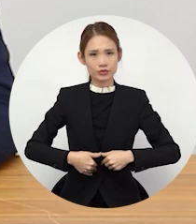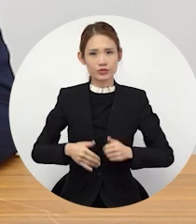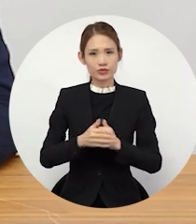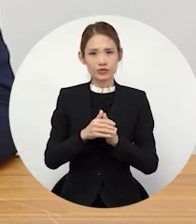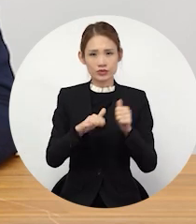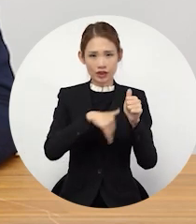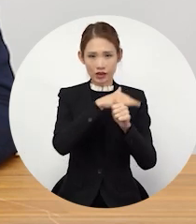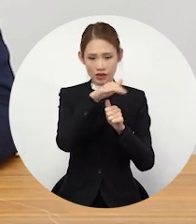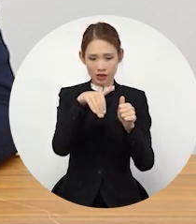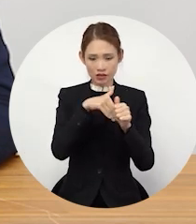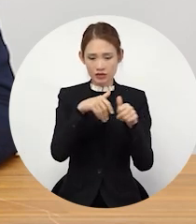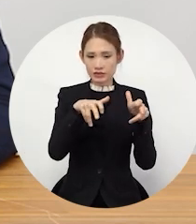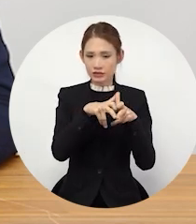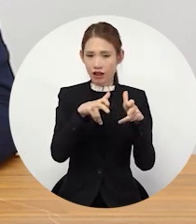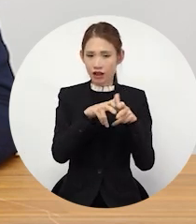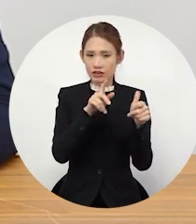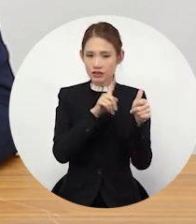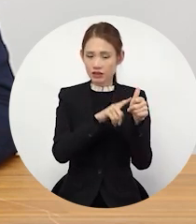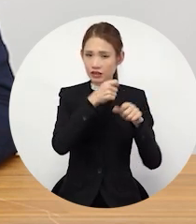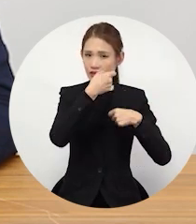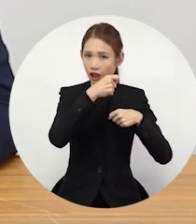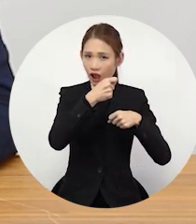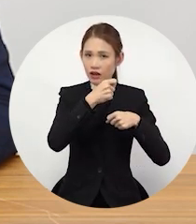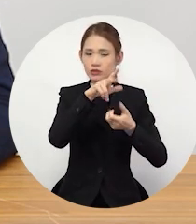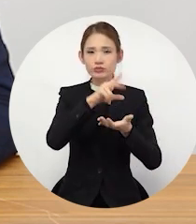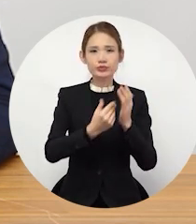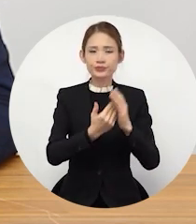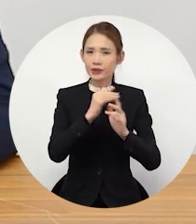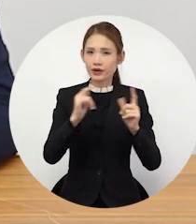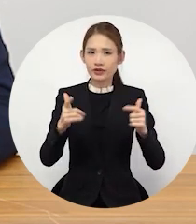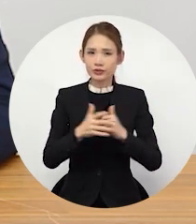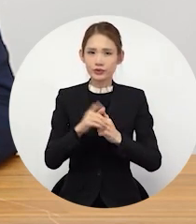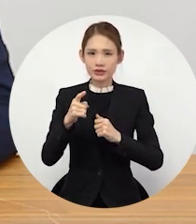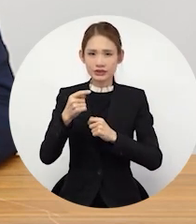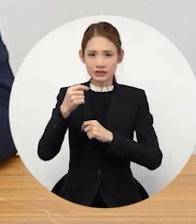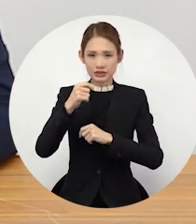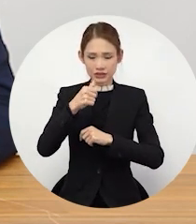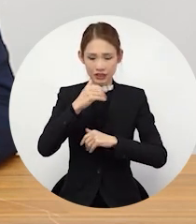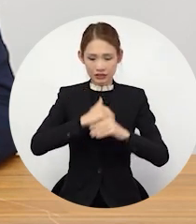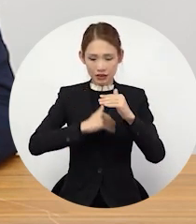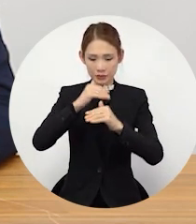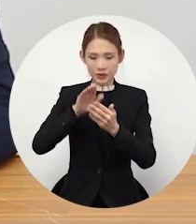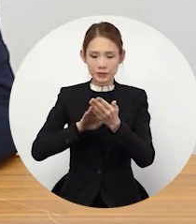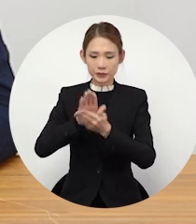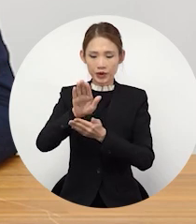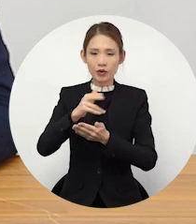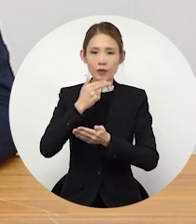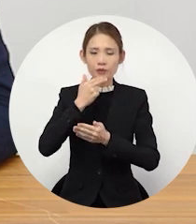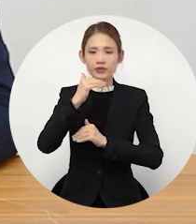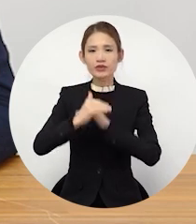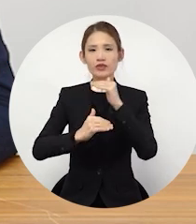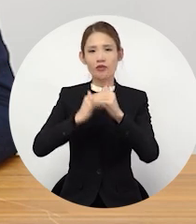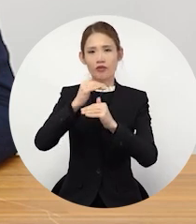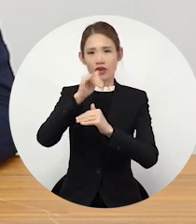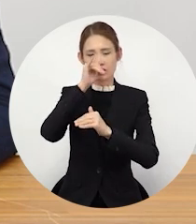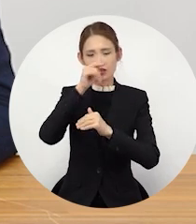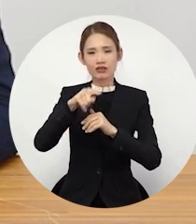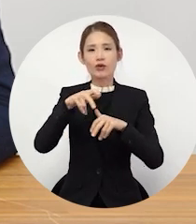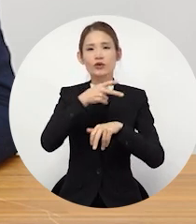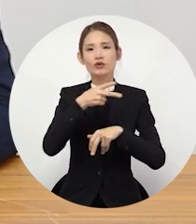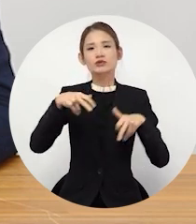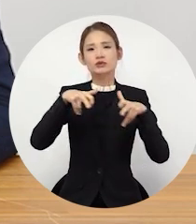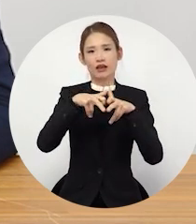이 상황은 장애가 이 사람의 다리에 있는 게 아니라 이 작은 경사로조차 놓지 못했던 이 턱에